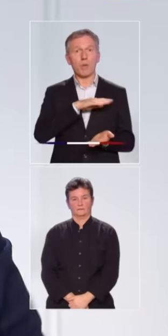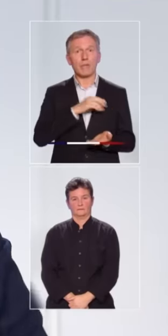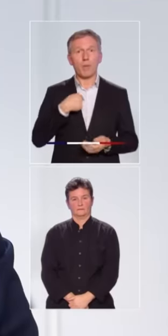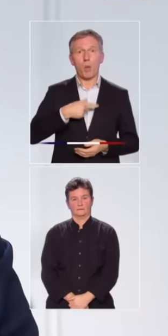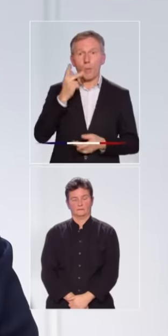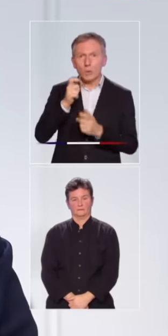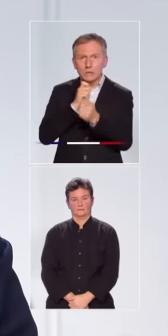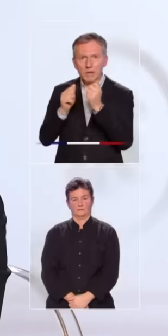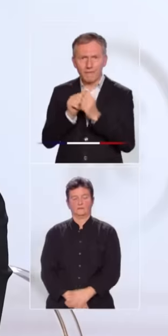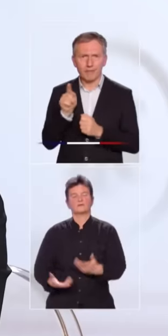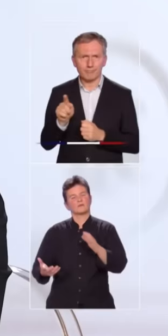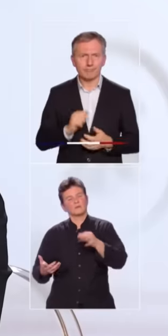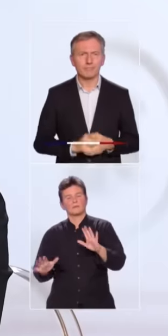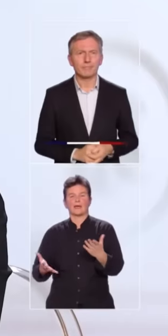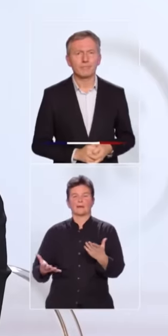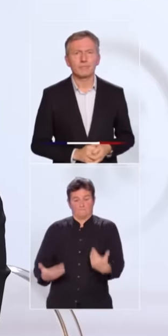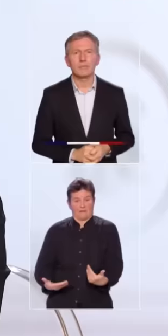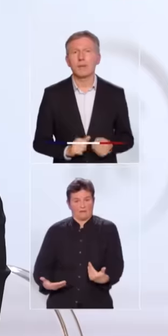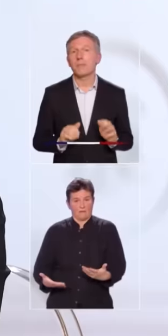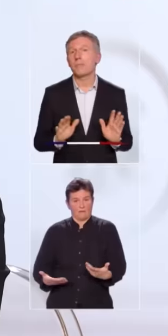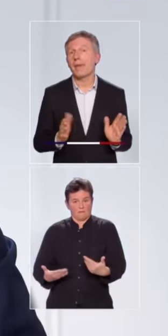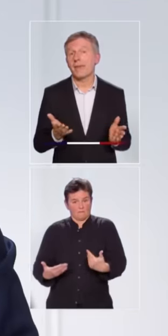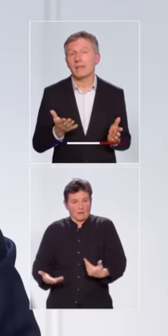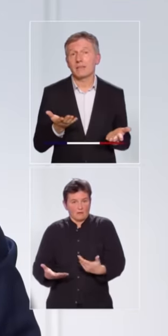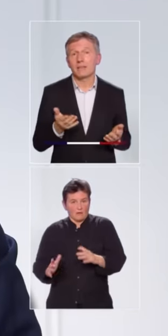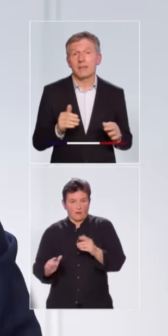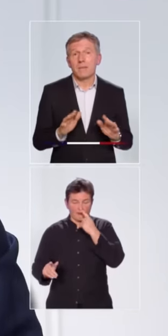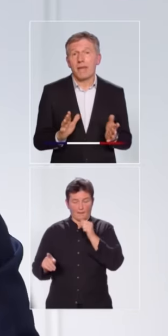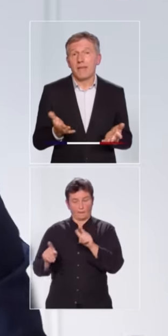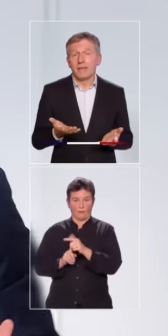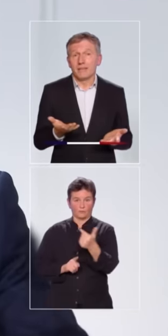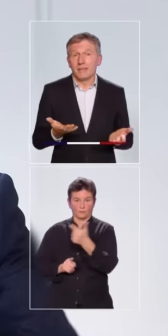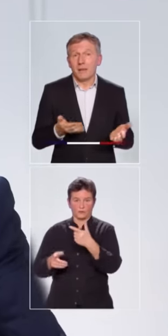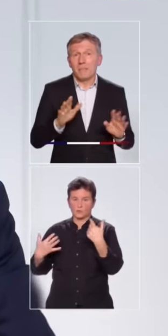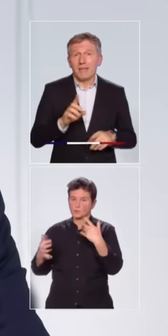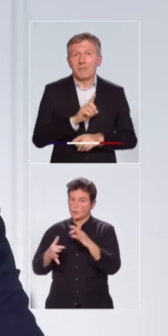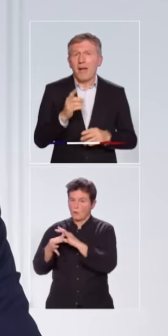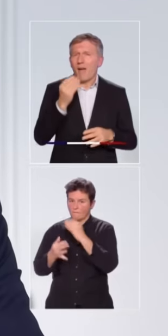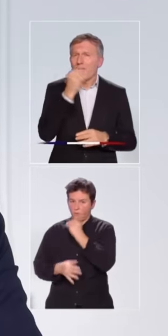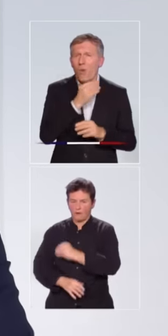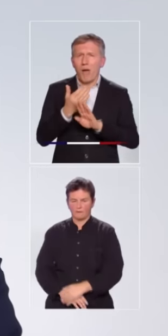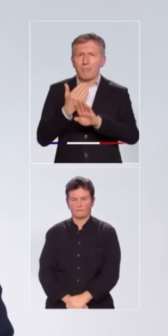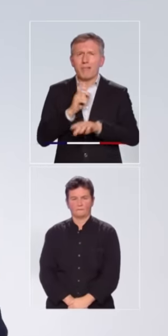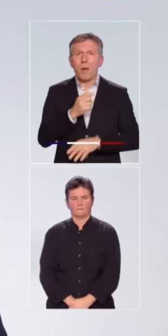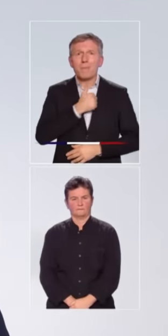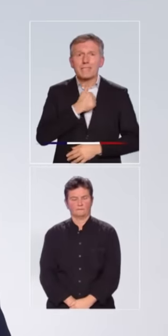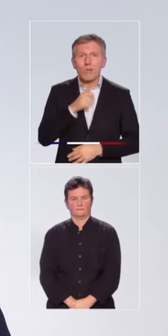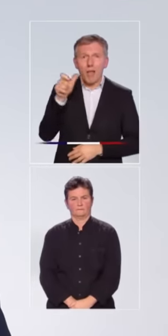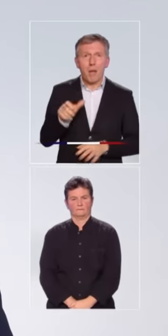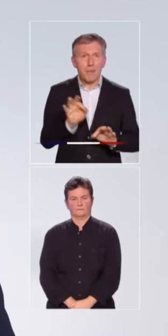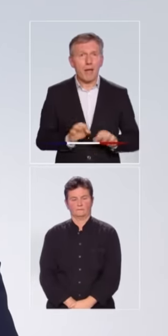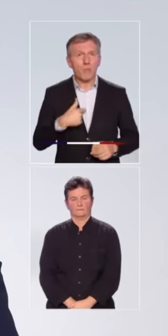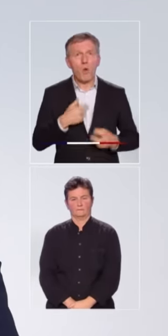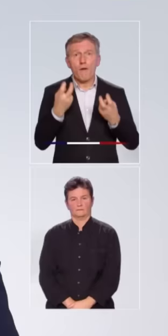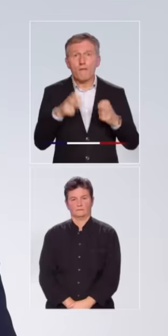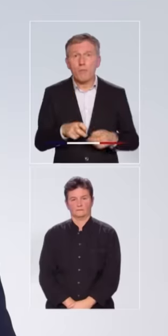plus parlé. Oui, mais à présent, on peut dire qu'il y a un certain froid entre vous. Mais ce n'est pas un froid, les choses ne sont pas personnelles. Et d'ailleurs, je ne veux pas essayer de